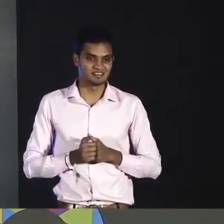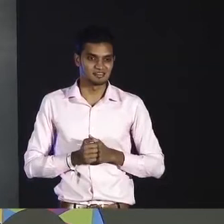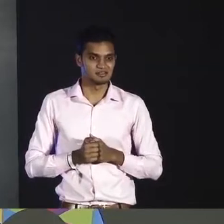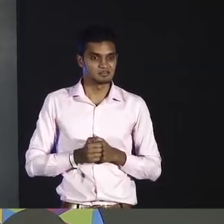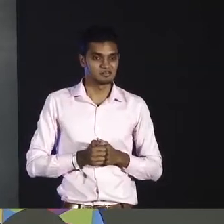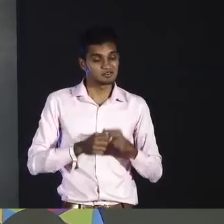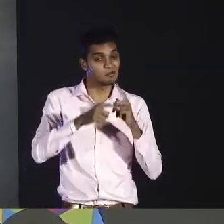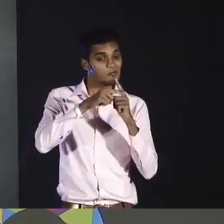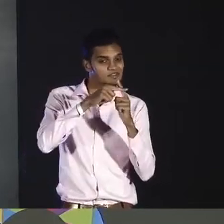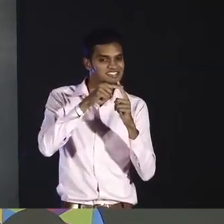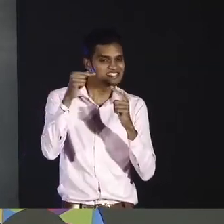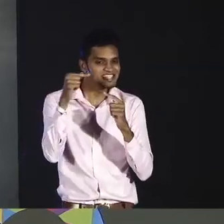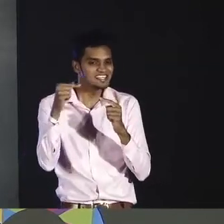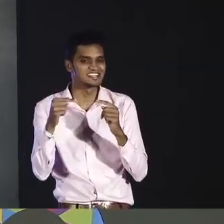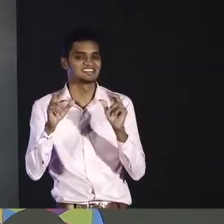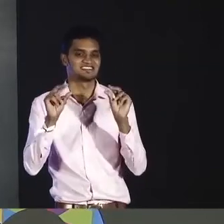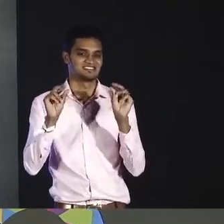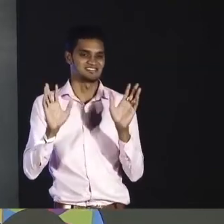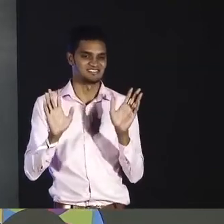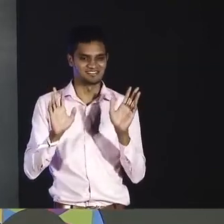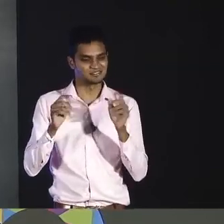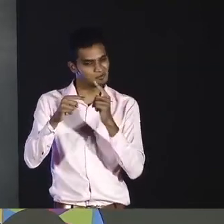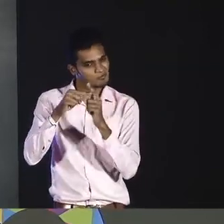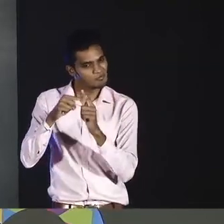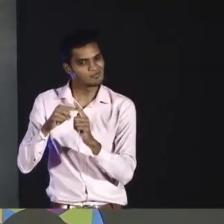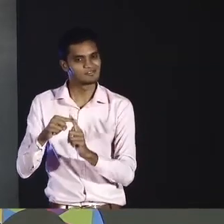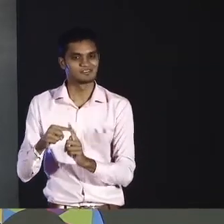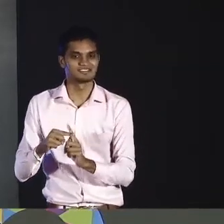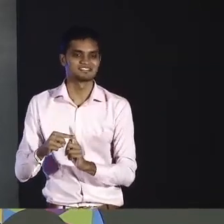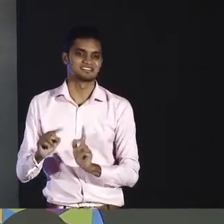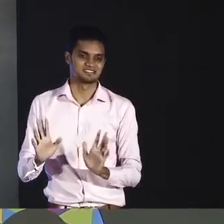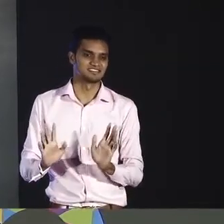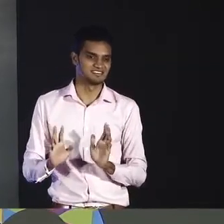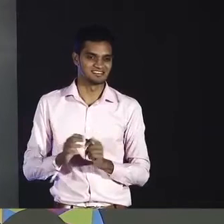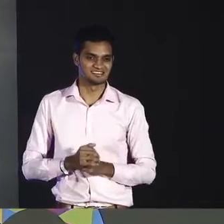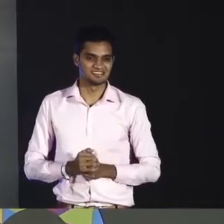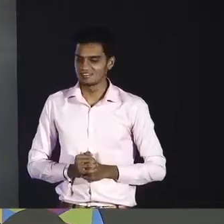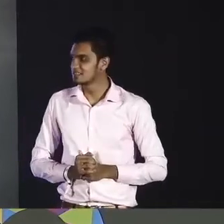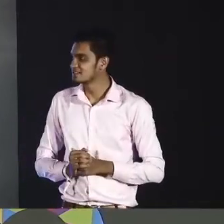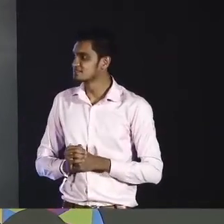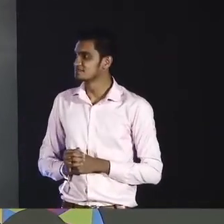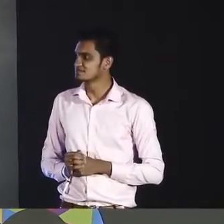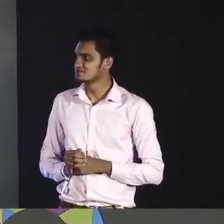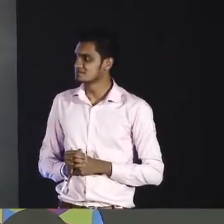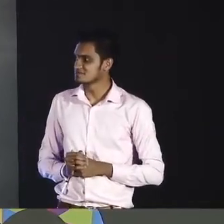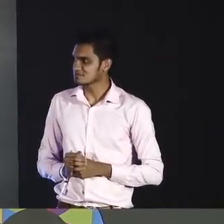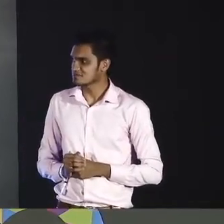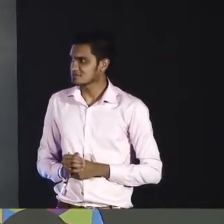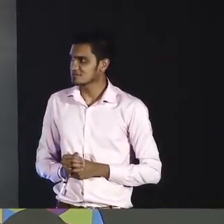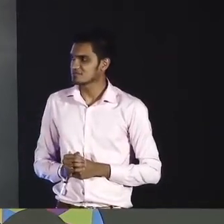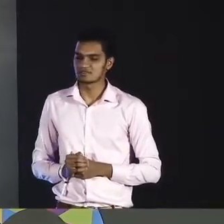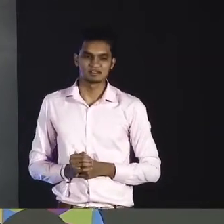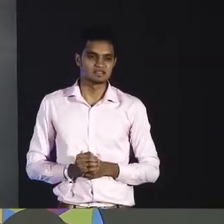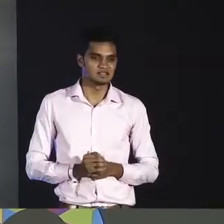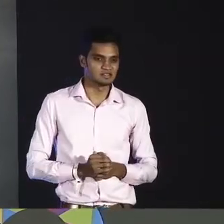अजम्पशन आई हैव टू लिव अप टू माय ग्रैंडफादर्स एक्सपेक्टेशंस एंड दैट इज व्हाट इज पॉजिटिव अजम्पशंस ऑल अबाउट इन फैक्ट हिस्ट्री इज रिप्लीट